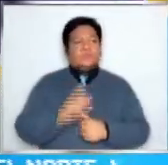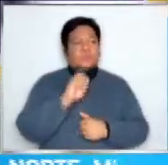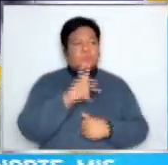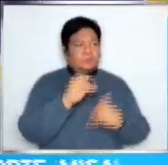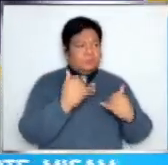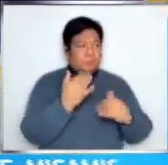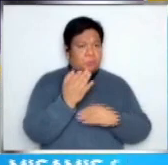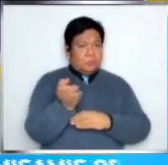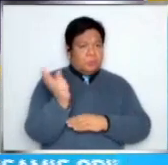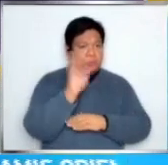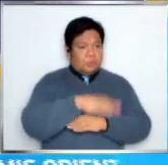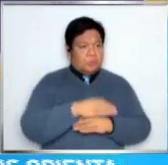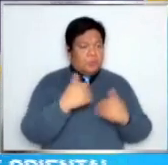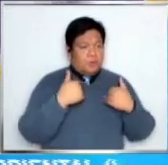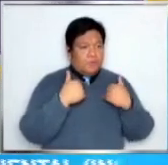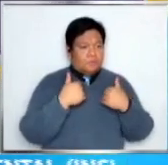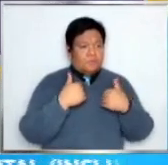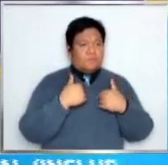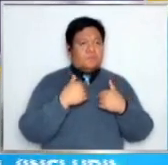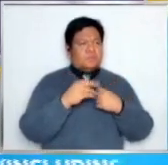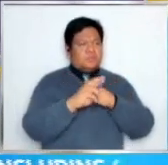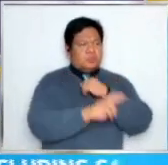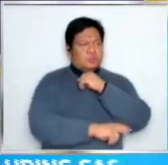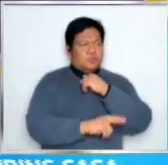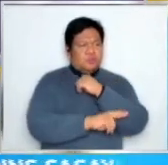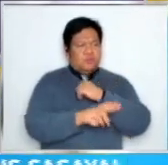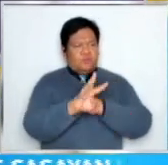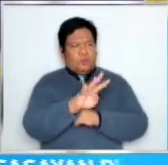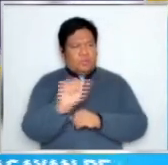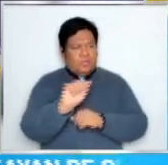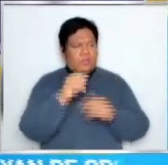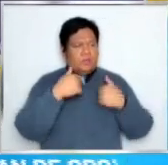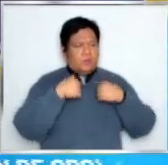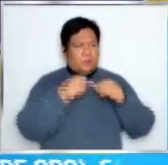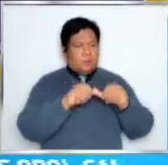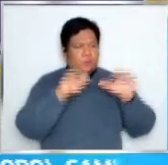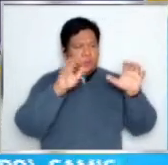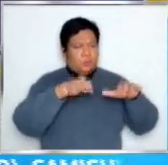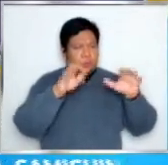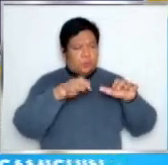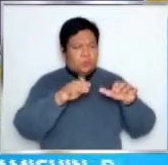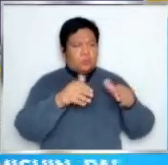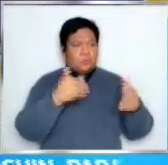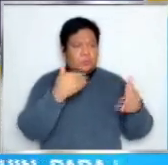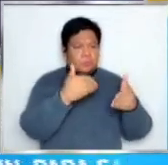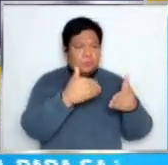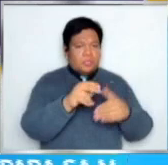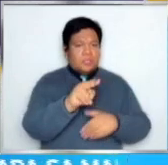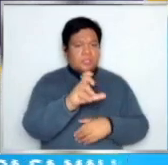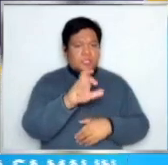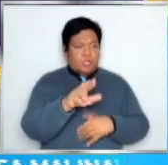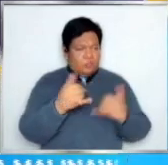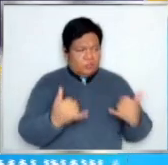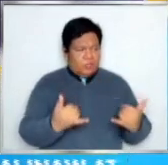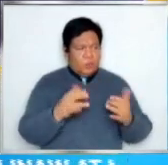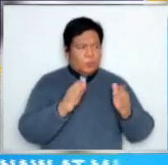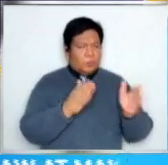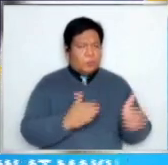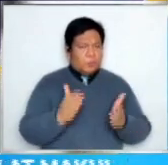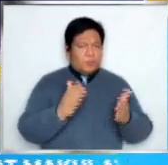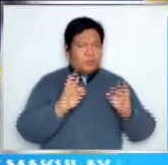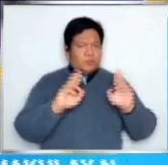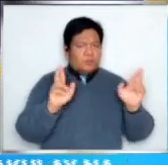na ng Calabarzon ng bagyo at posibleng lumapit pa sa Metro Manila. Ano pong ginagawa natin paghahanda, lalo't matataong lugar ito at malimit